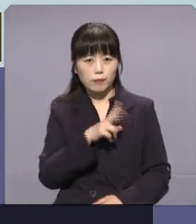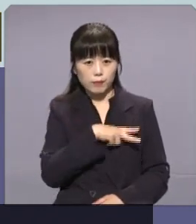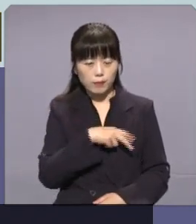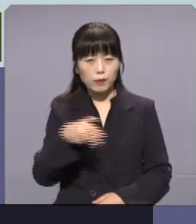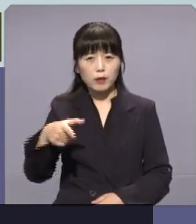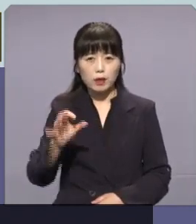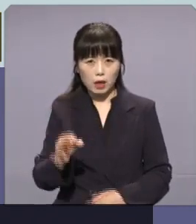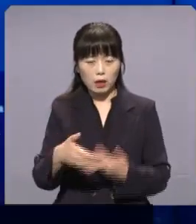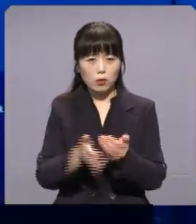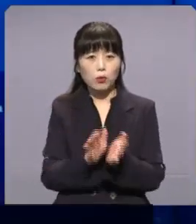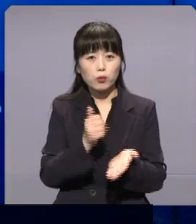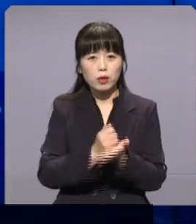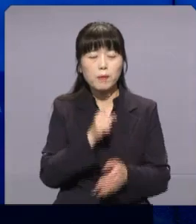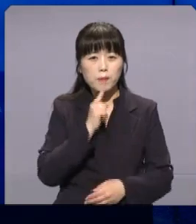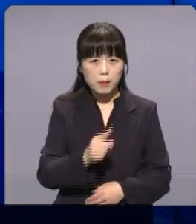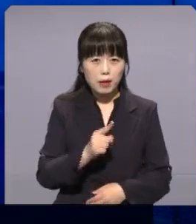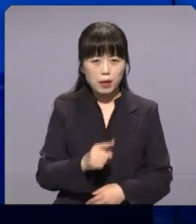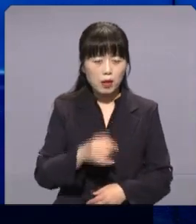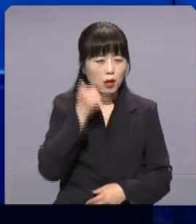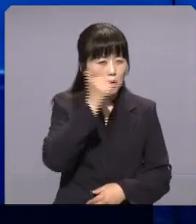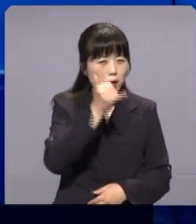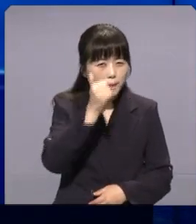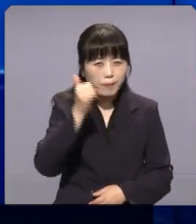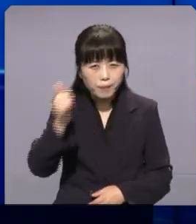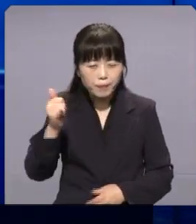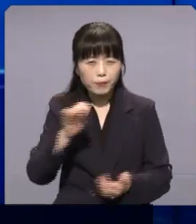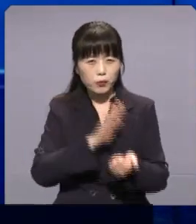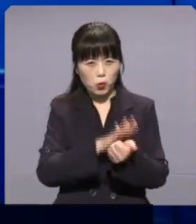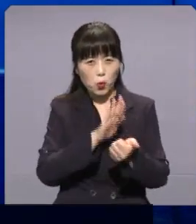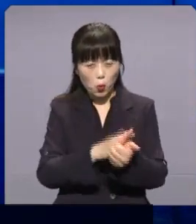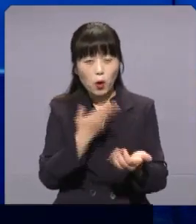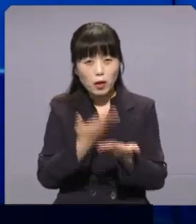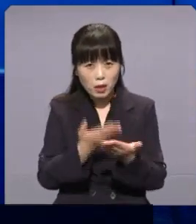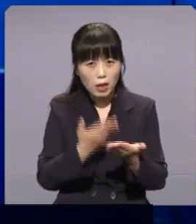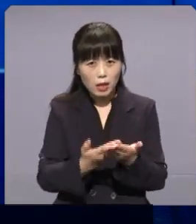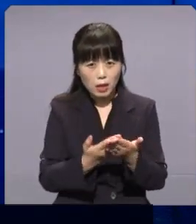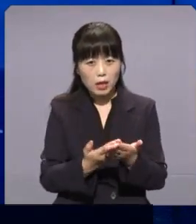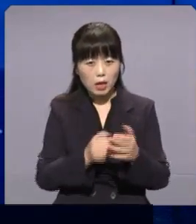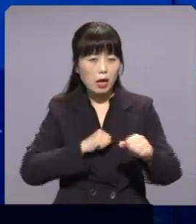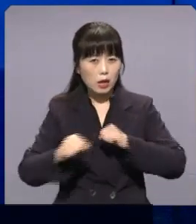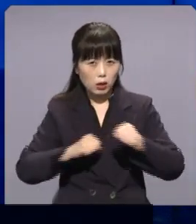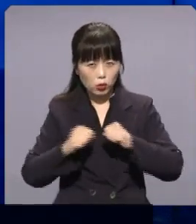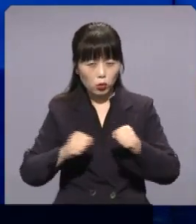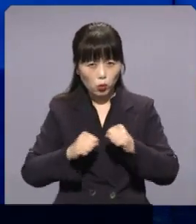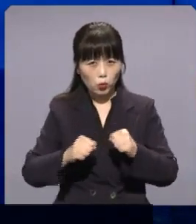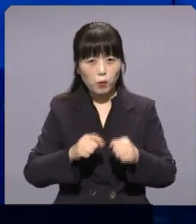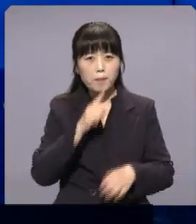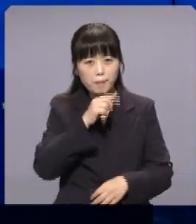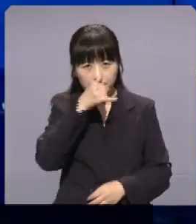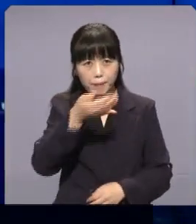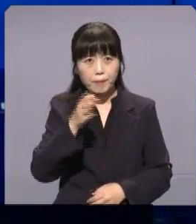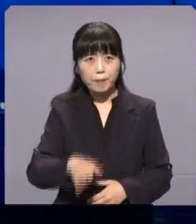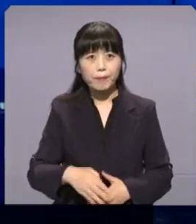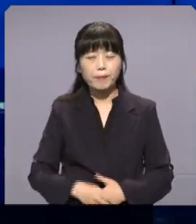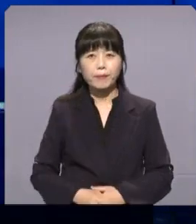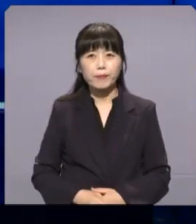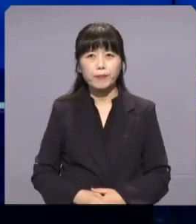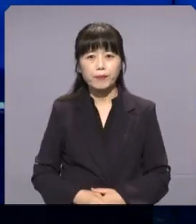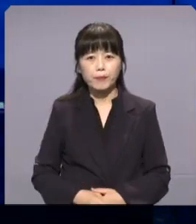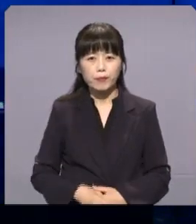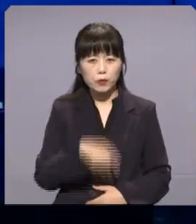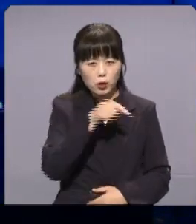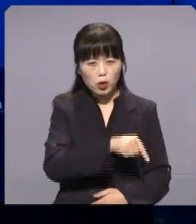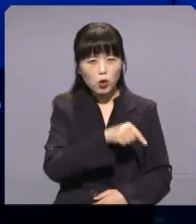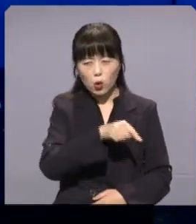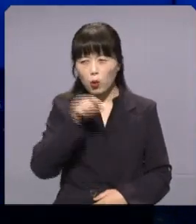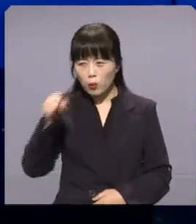장소장님 말씀으로도 여기저기 전화해서 도와달라 이런 물밑 움직임을 좀 보이고 있다 이런 휴민트 말씀하셨는데 이 꼴 저